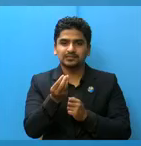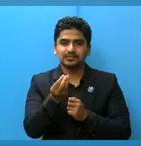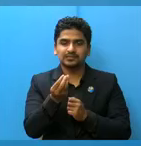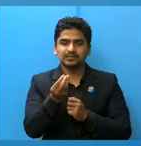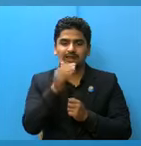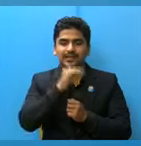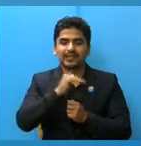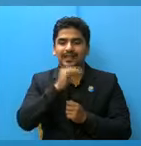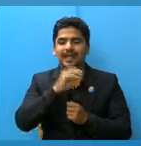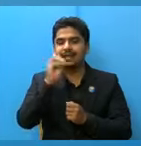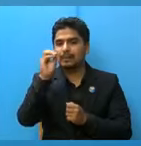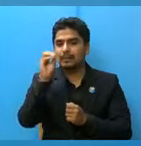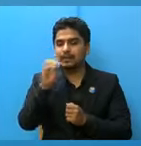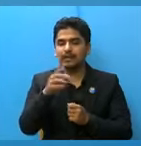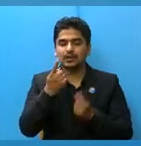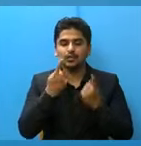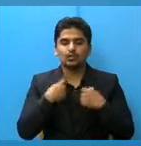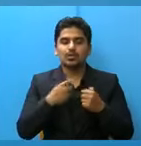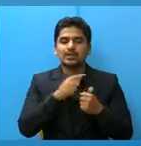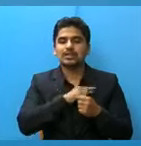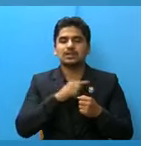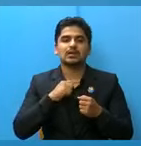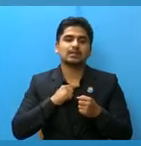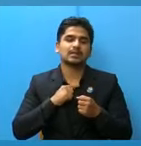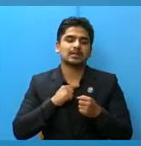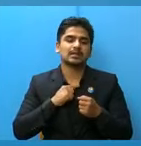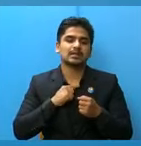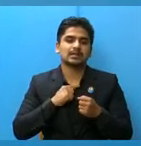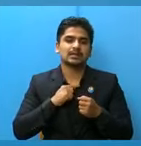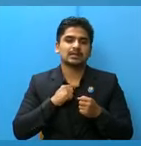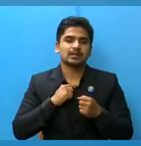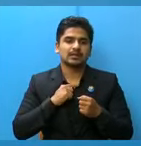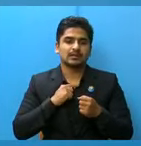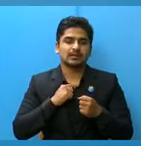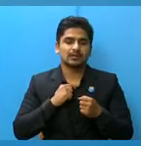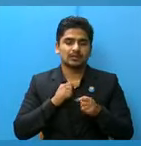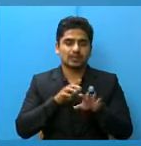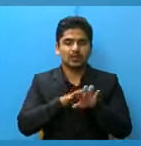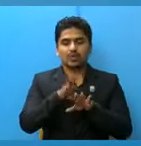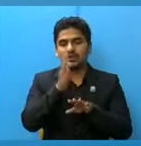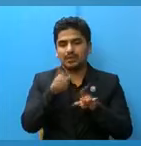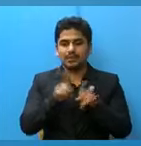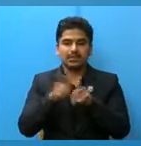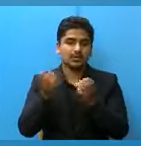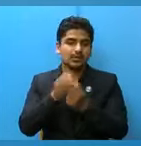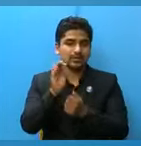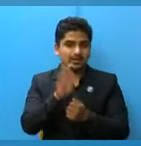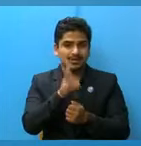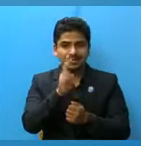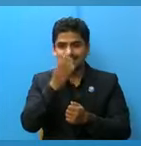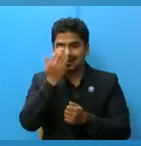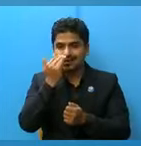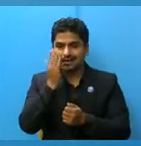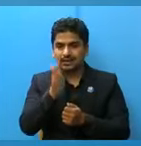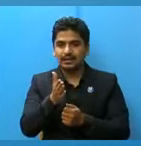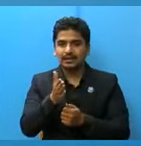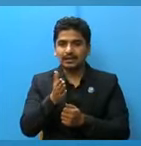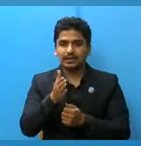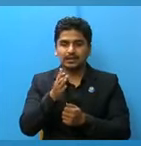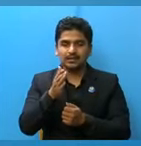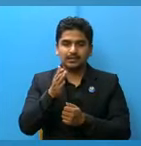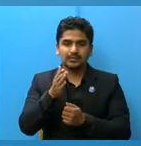ट्रेनिंग दे रहा स्वास्ट्यकर्मी अरो लाब को परसनल गवर्न सकना हुना तेस्ट कारणे यो चाहिए